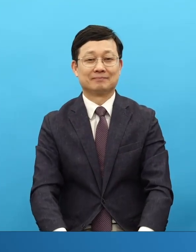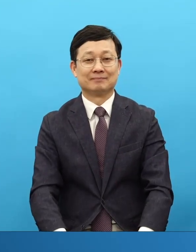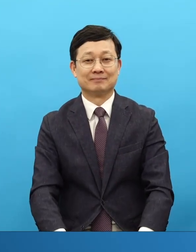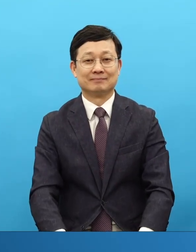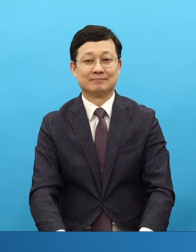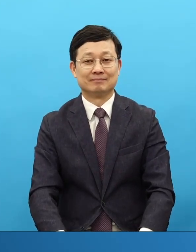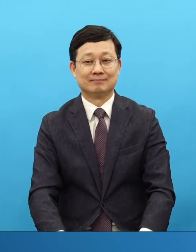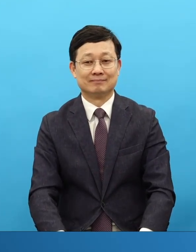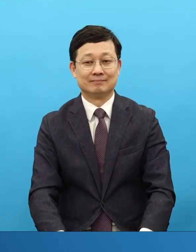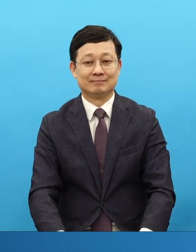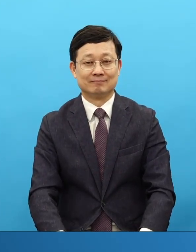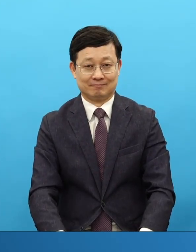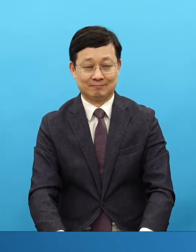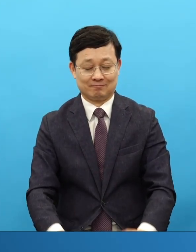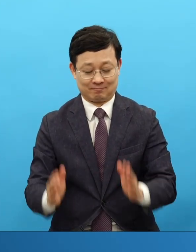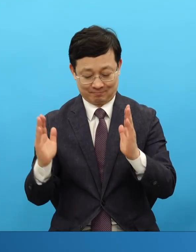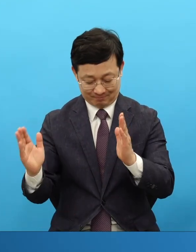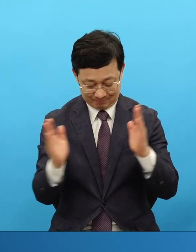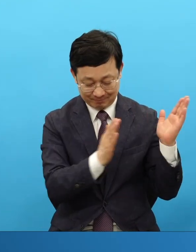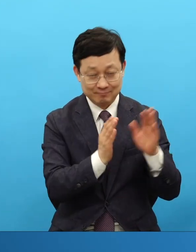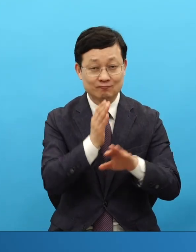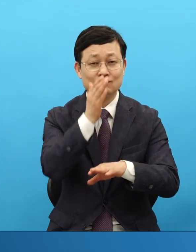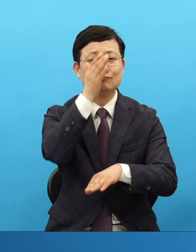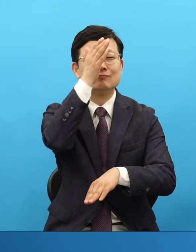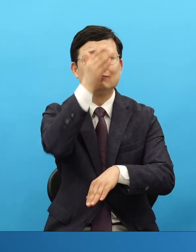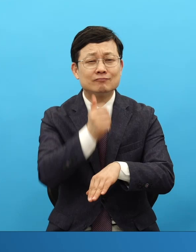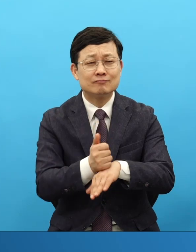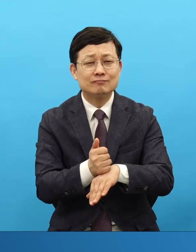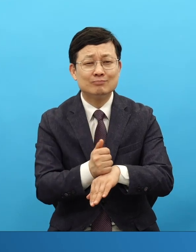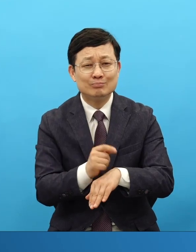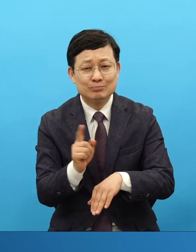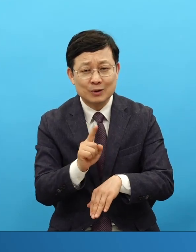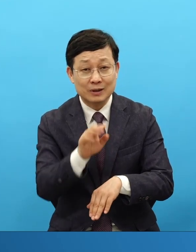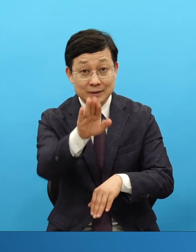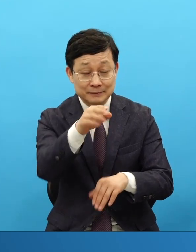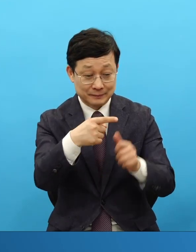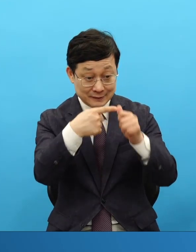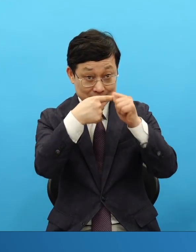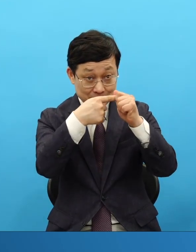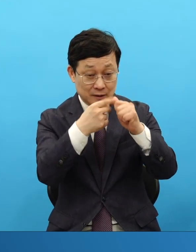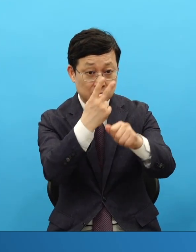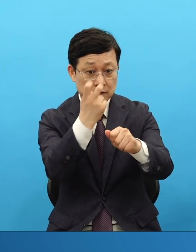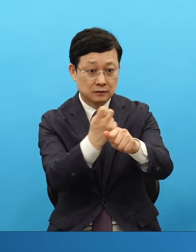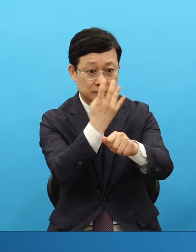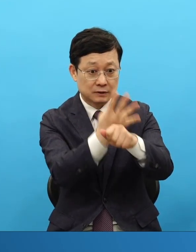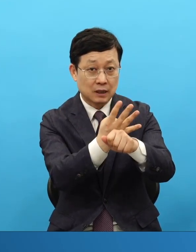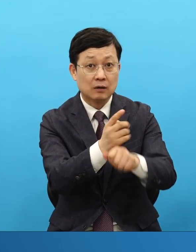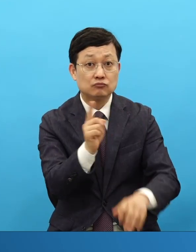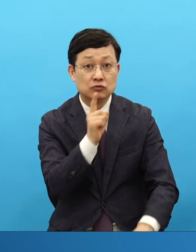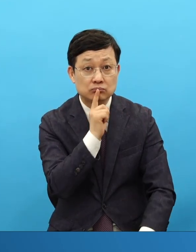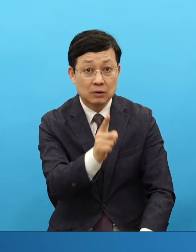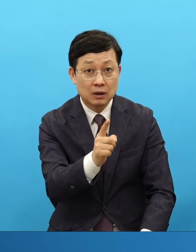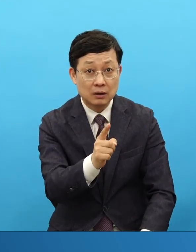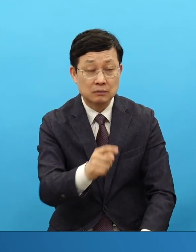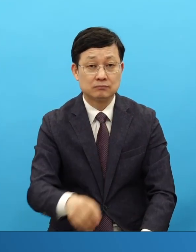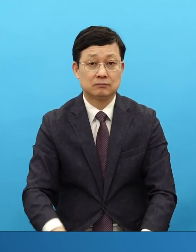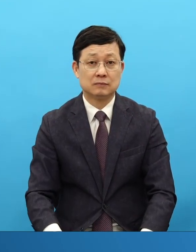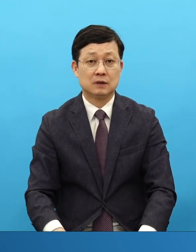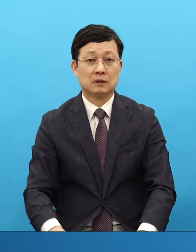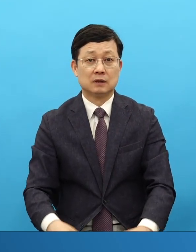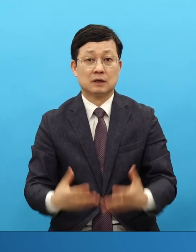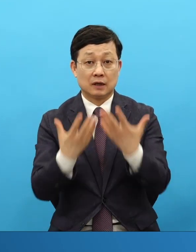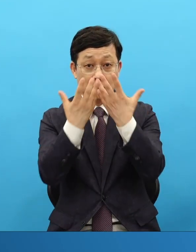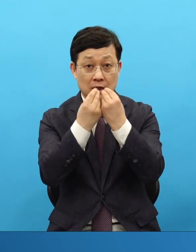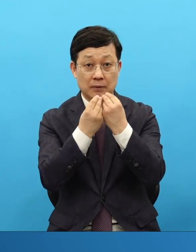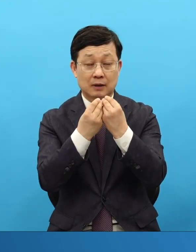쉽게 해서요, 이렇게 And so do it very easily. 24는 뭐로 하면 되느냐? 건강 위주로요, 대화하는 기도를